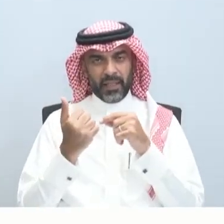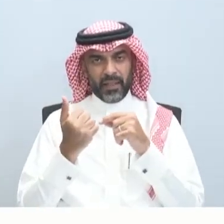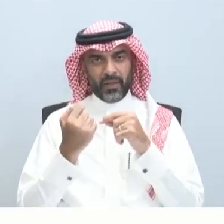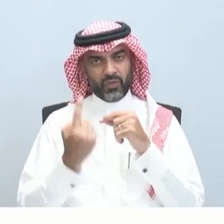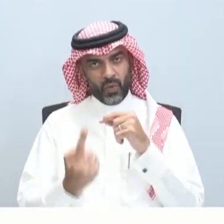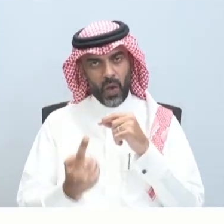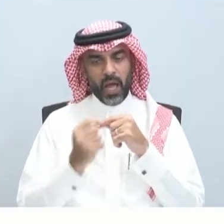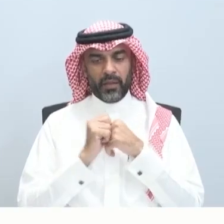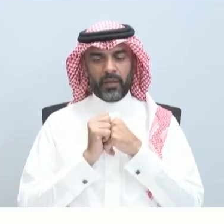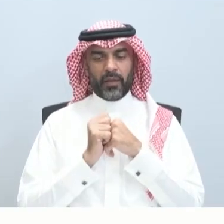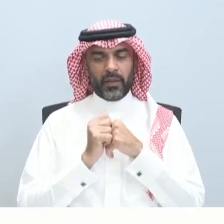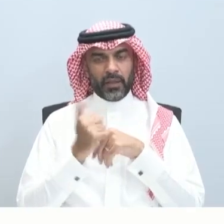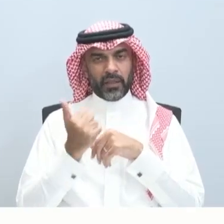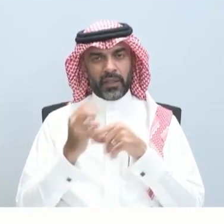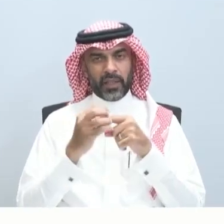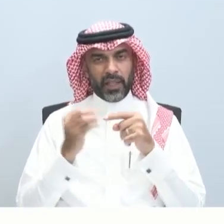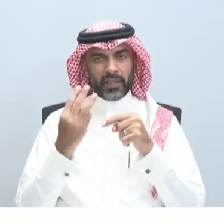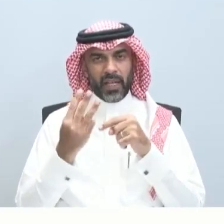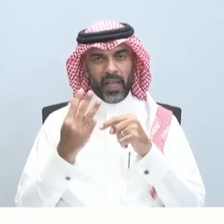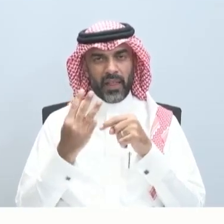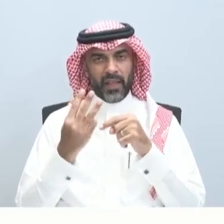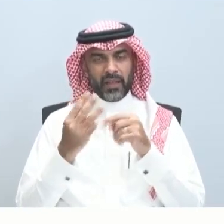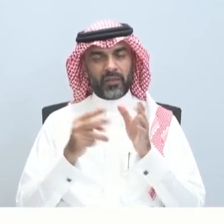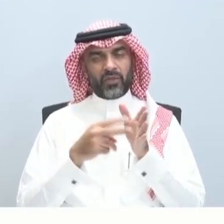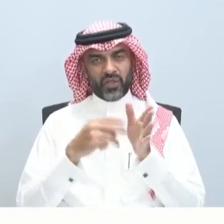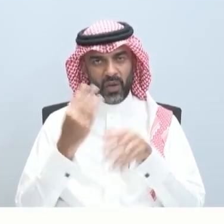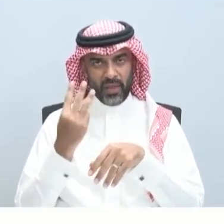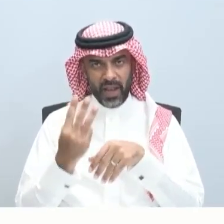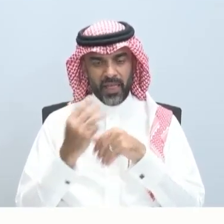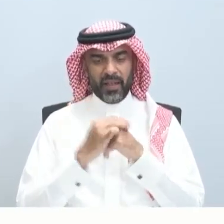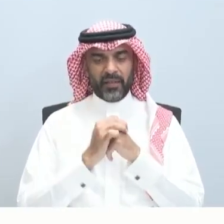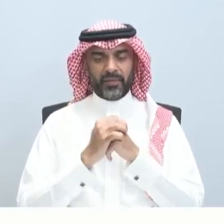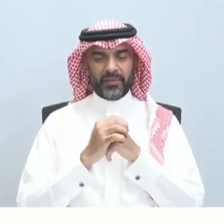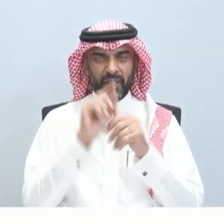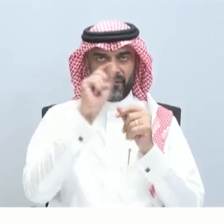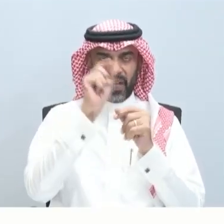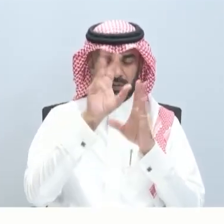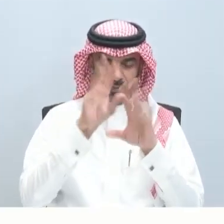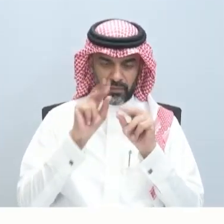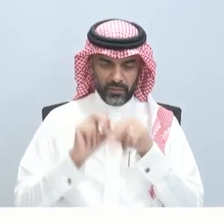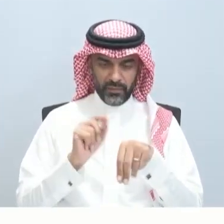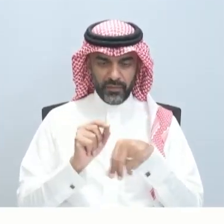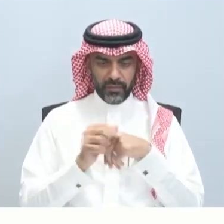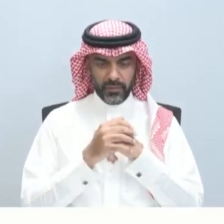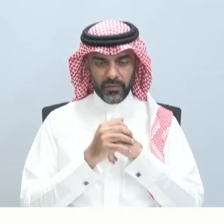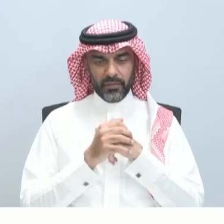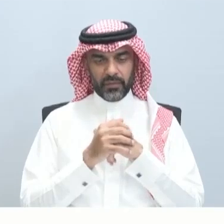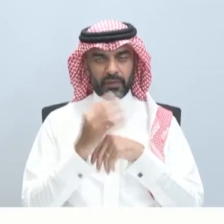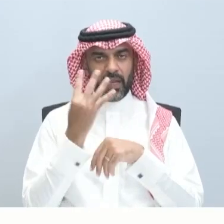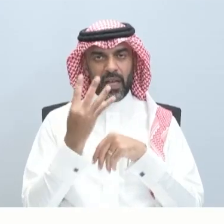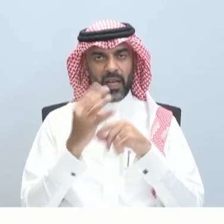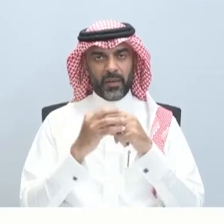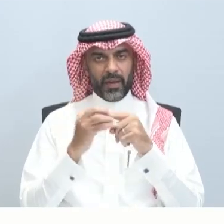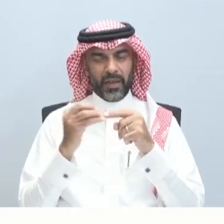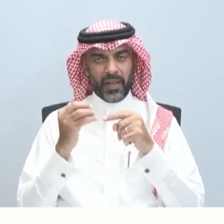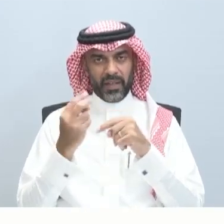تساوي واحد سته مطروحه منها ثلاثه تساوي ثلاثه الفاصله وصلناها نكتبها